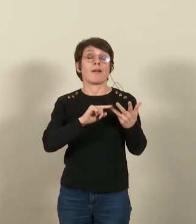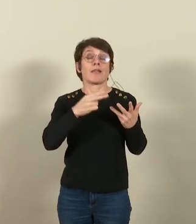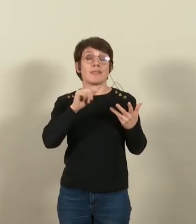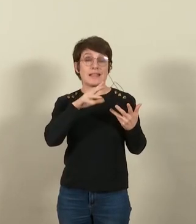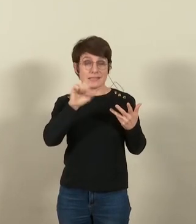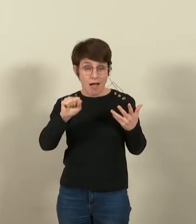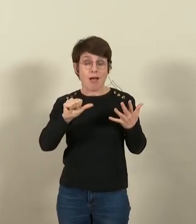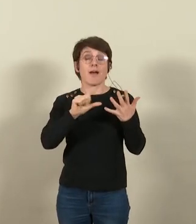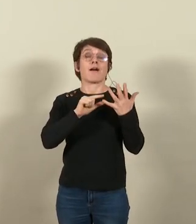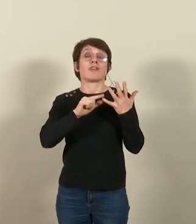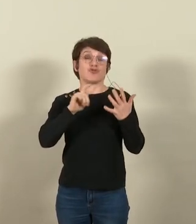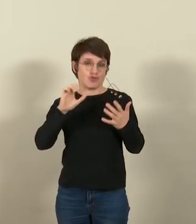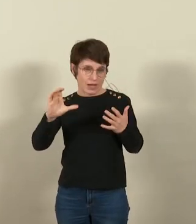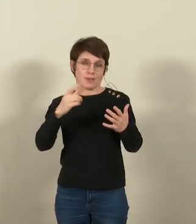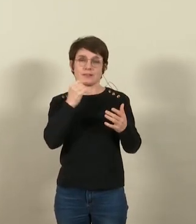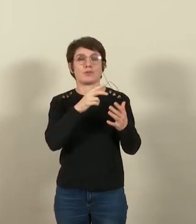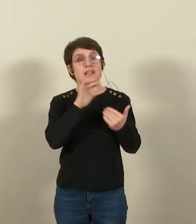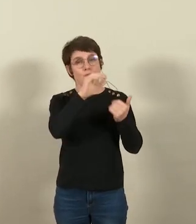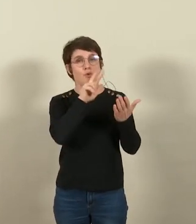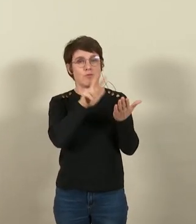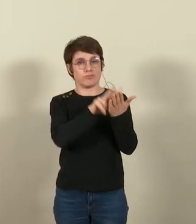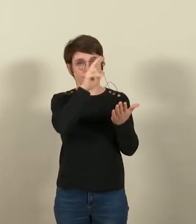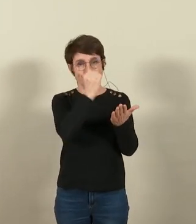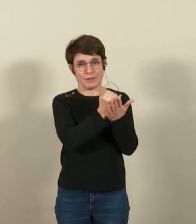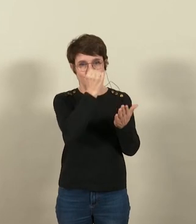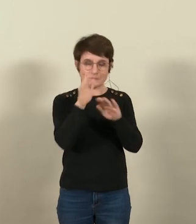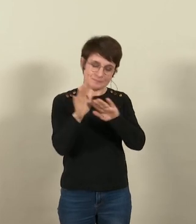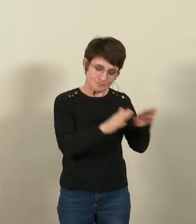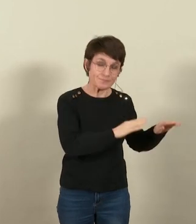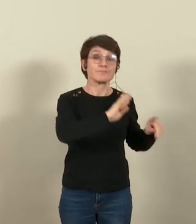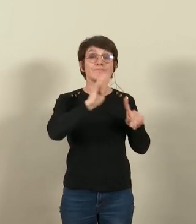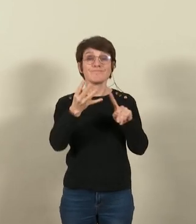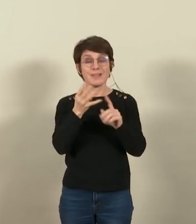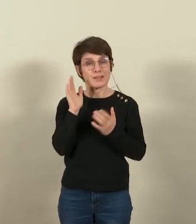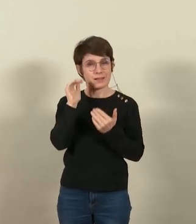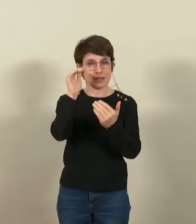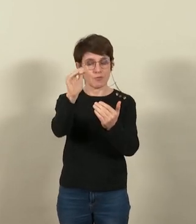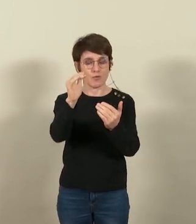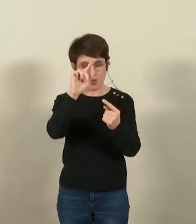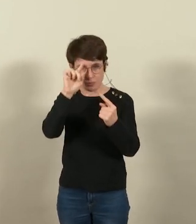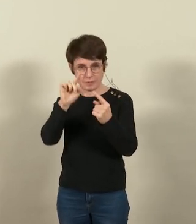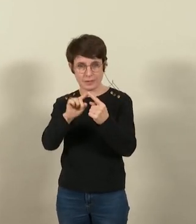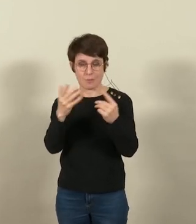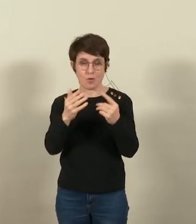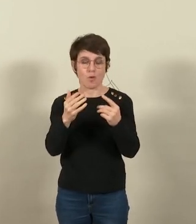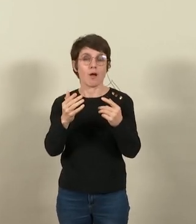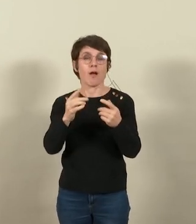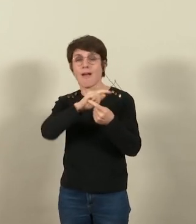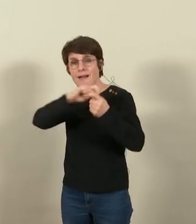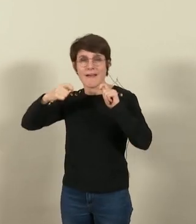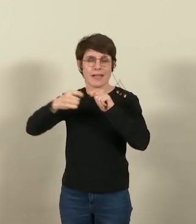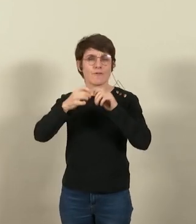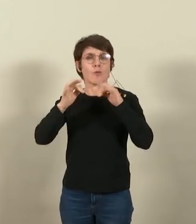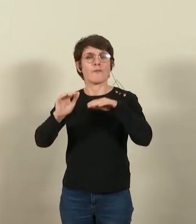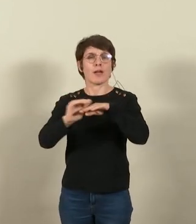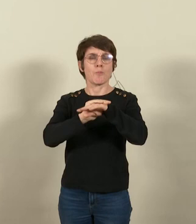donc adopté nous avons un 4è vœu il porte sur la réforme de la Politique Agricole Commune